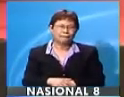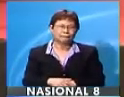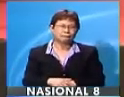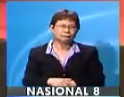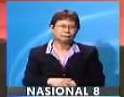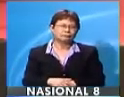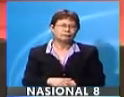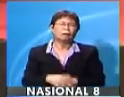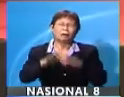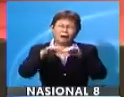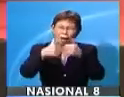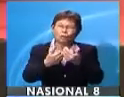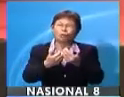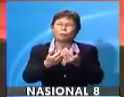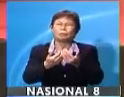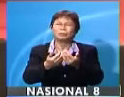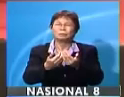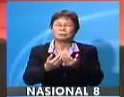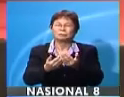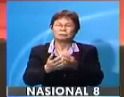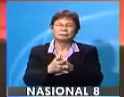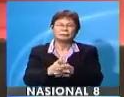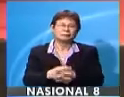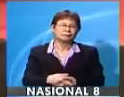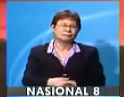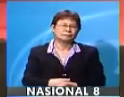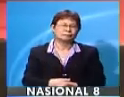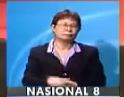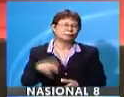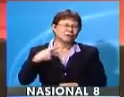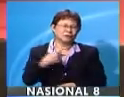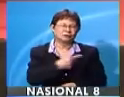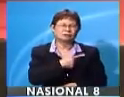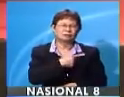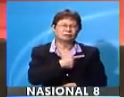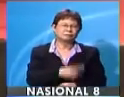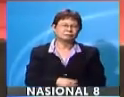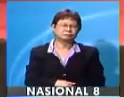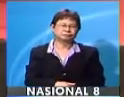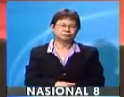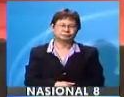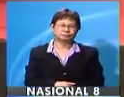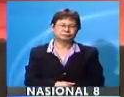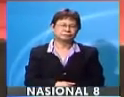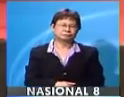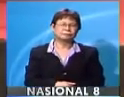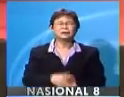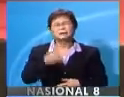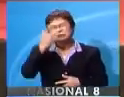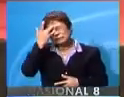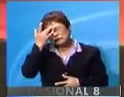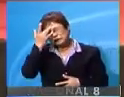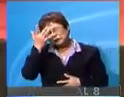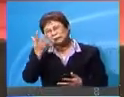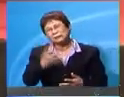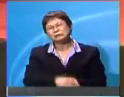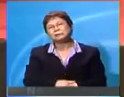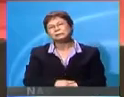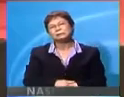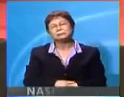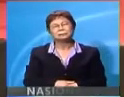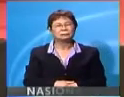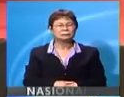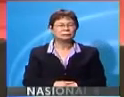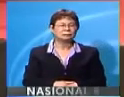metafisika bagaimana menghilangkan sabu sehingga kita tidak mengalami yang namanya sakit ISPA. Itu kemarin